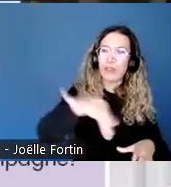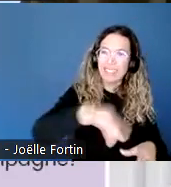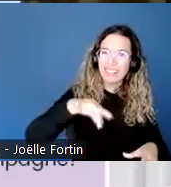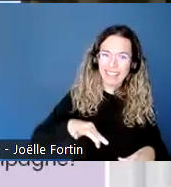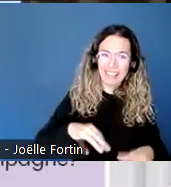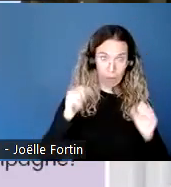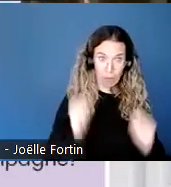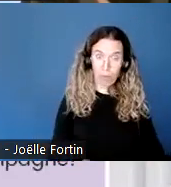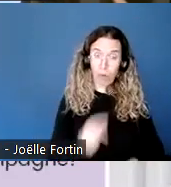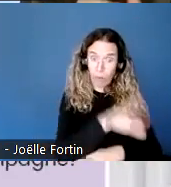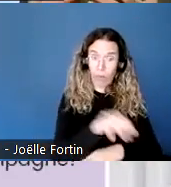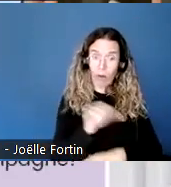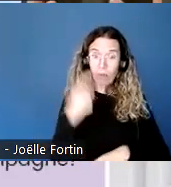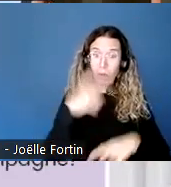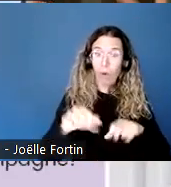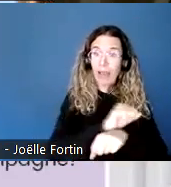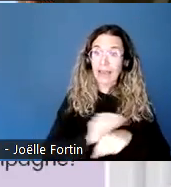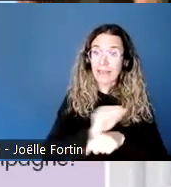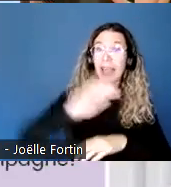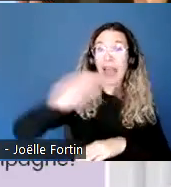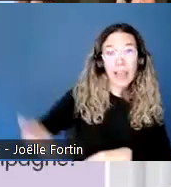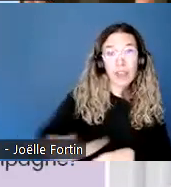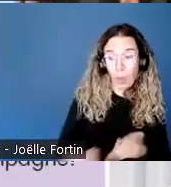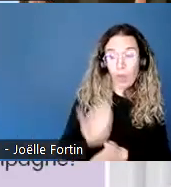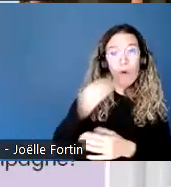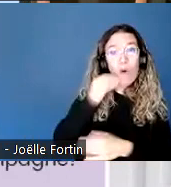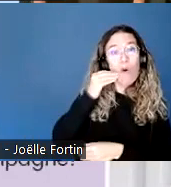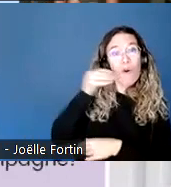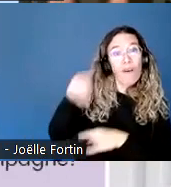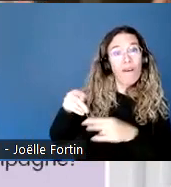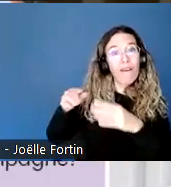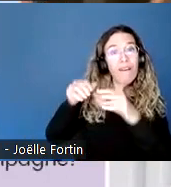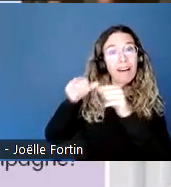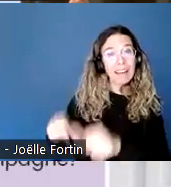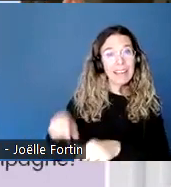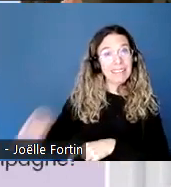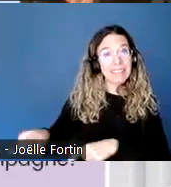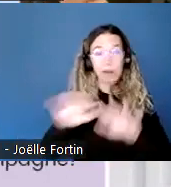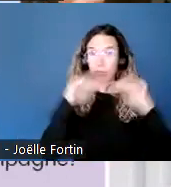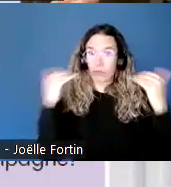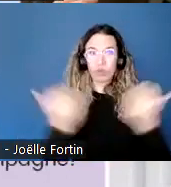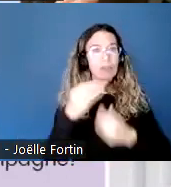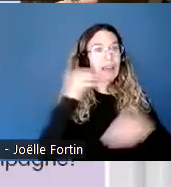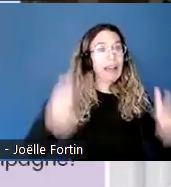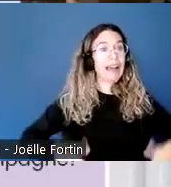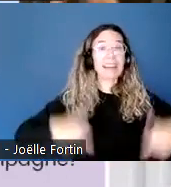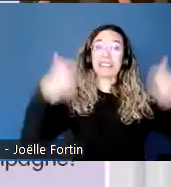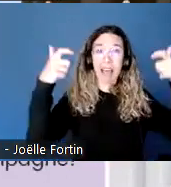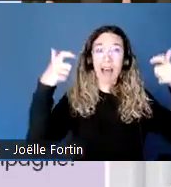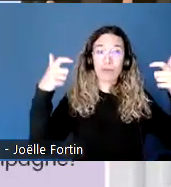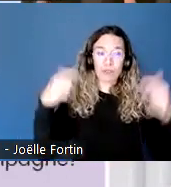autres, être utilisé dans les activités d'accueil des nouveaux résidents. Donc, souvent, dans l'ensemble des résidences avec lesquelles on a